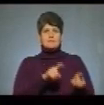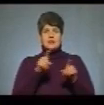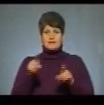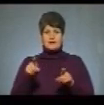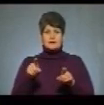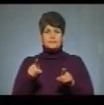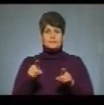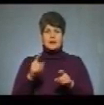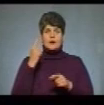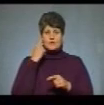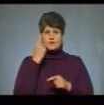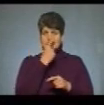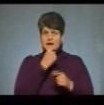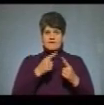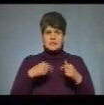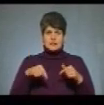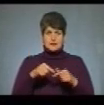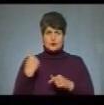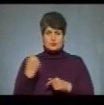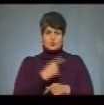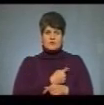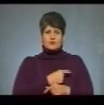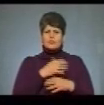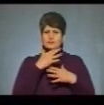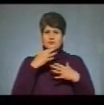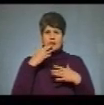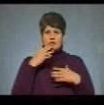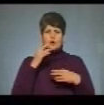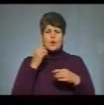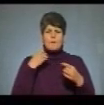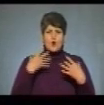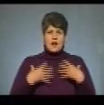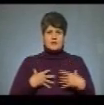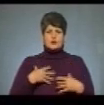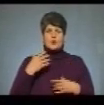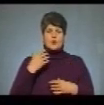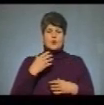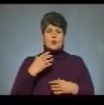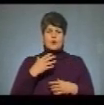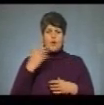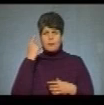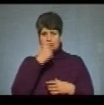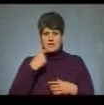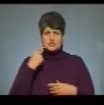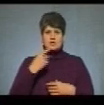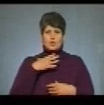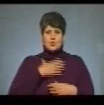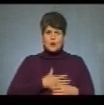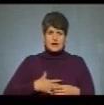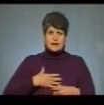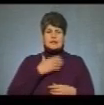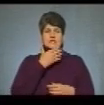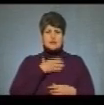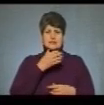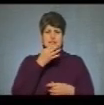офтальмологічне відділення університетської лікарні. У нього множинні осколкові поранення обличчя, грудної клітки та шиї. Повідомив завідувач відділу